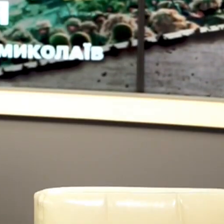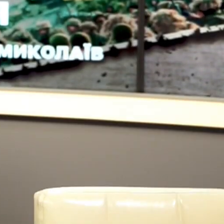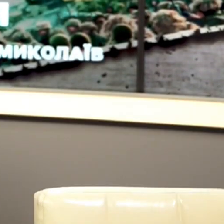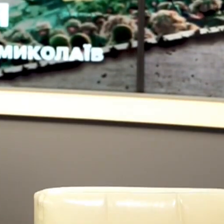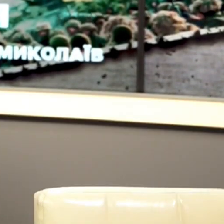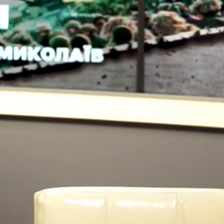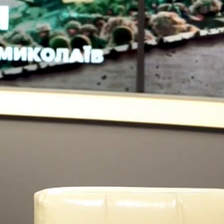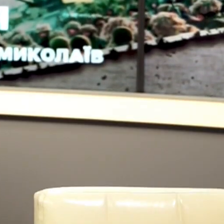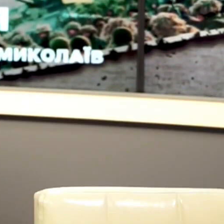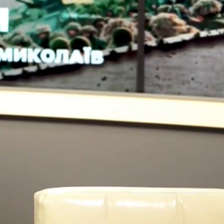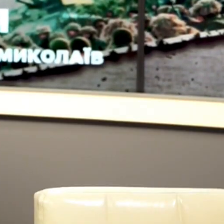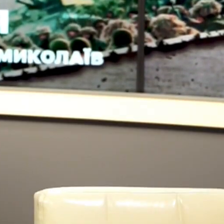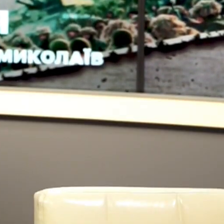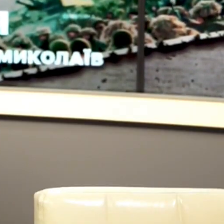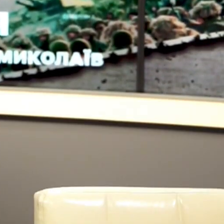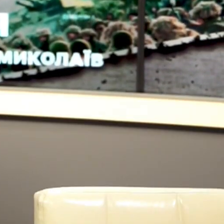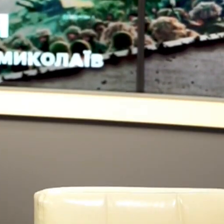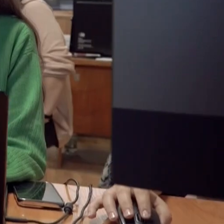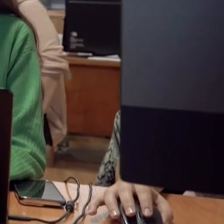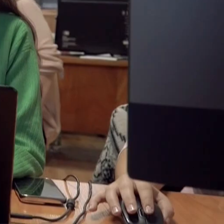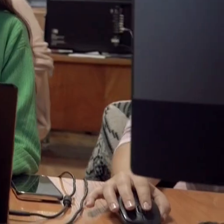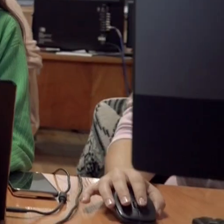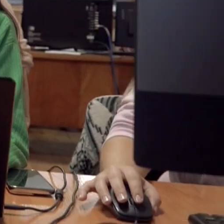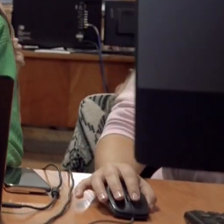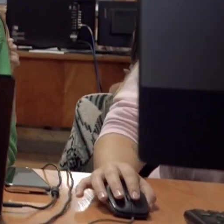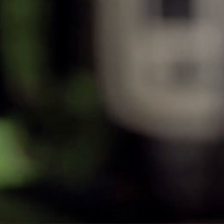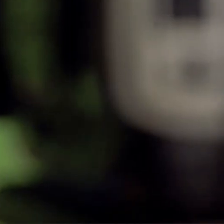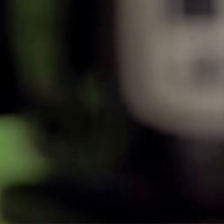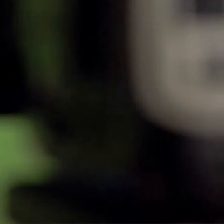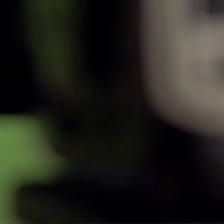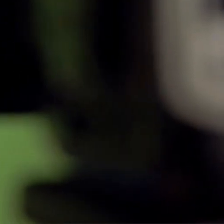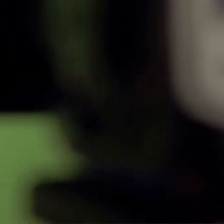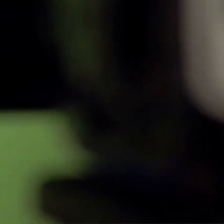Дізнавайтеся першими про найважливіші події з життя країни.